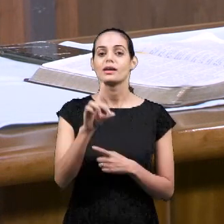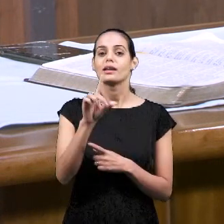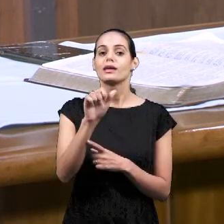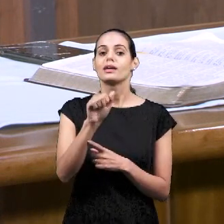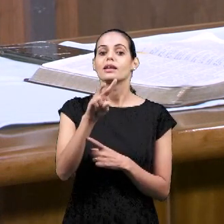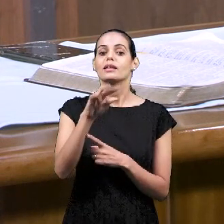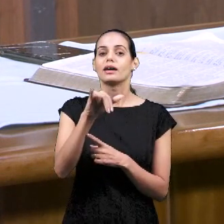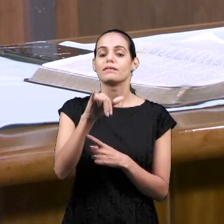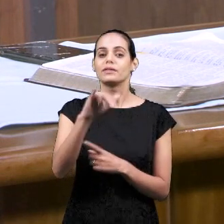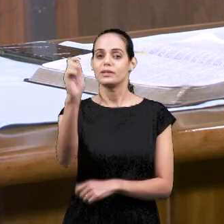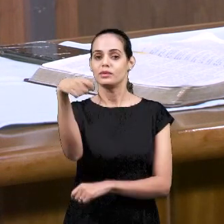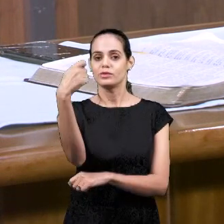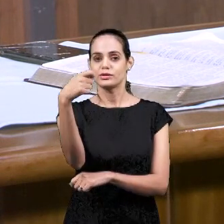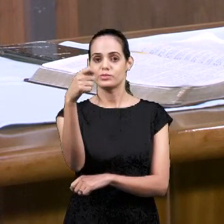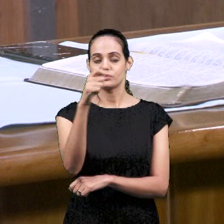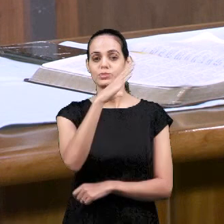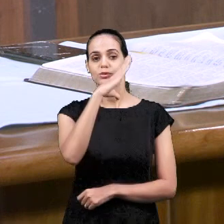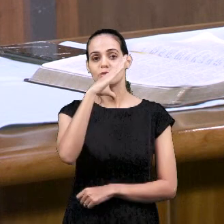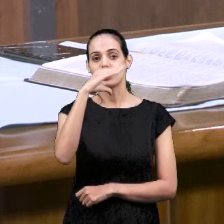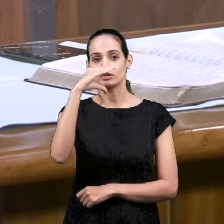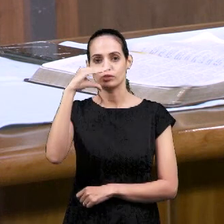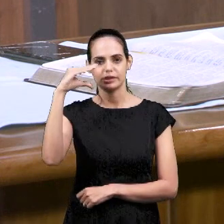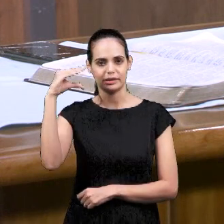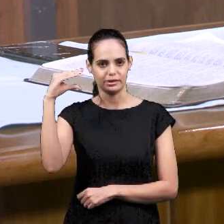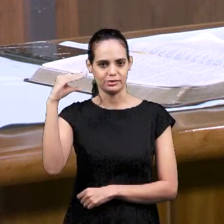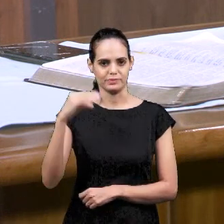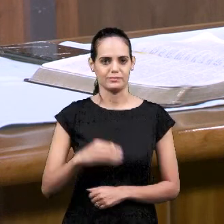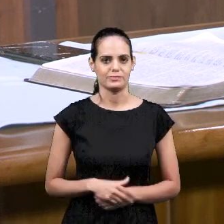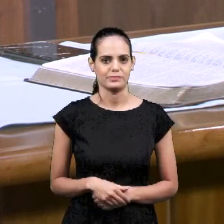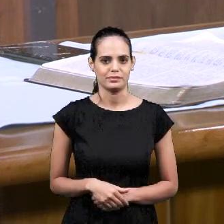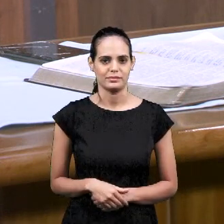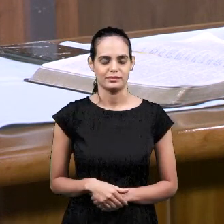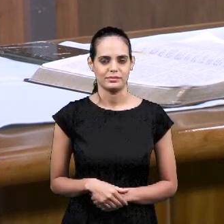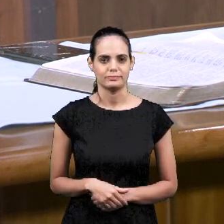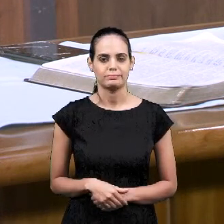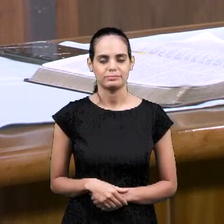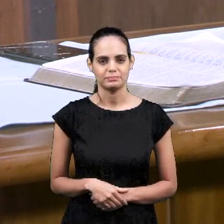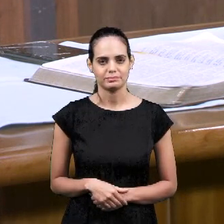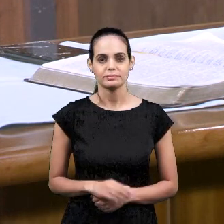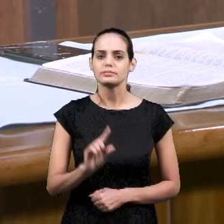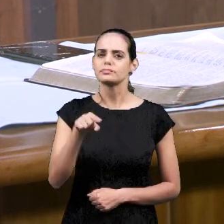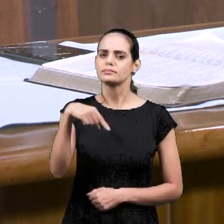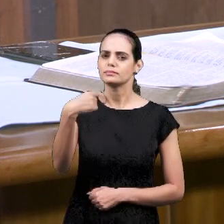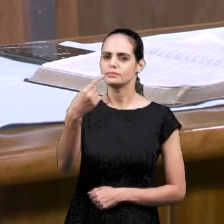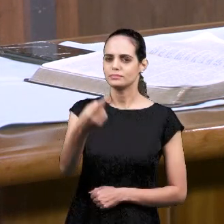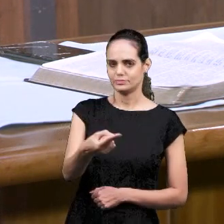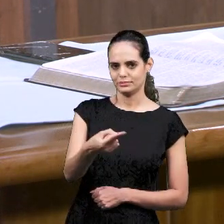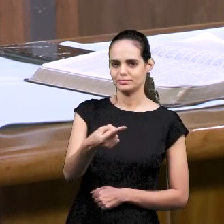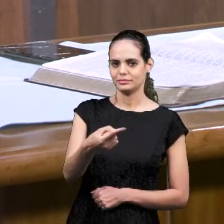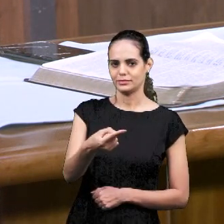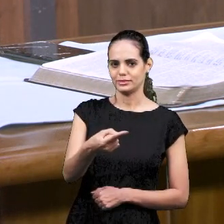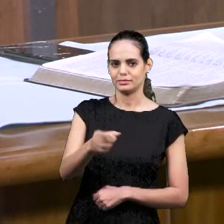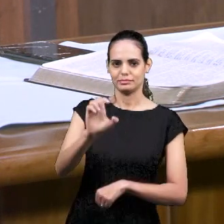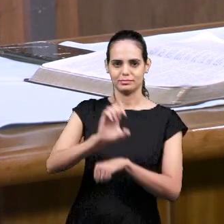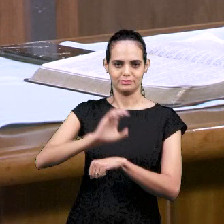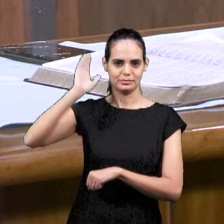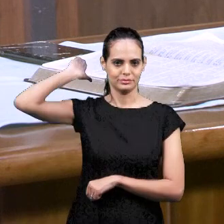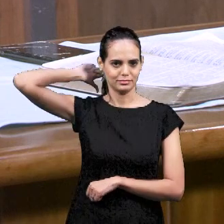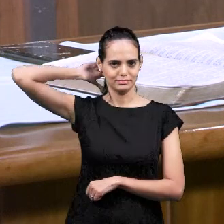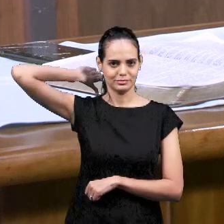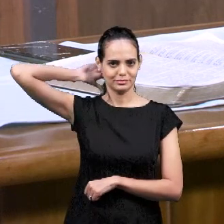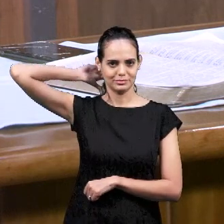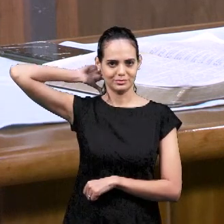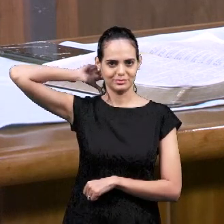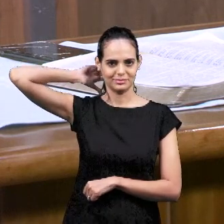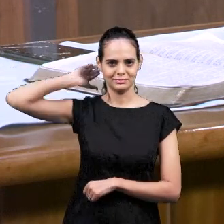frère David. David est de Rio Grande do Sul, de la classe des adolescents de l'église de Erechim. Et ensuite, on passe